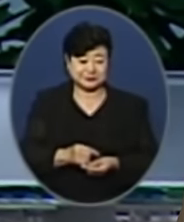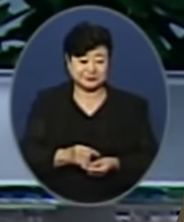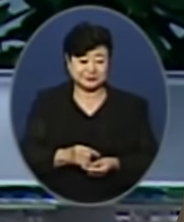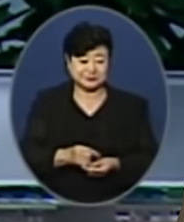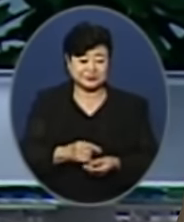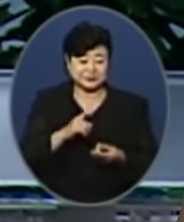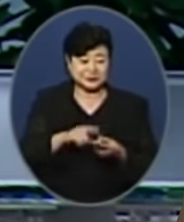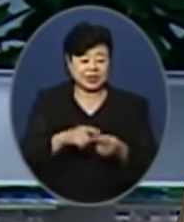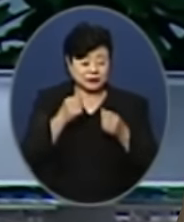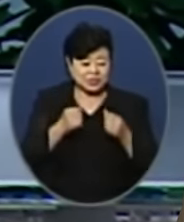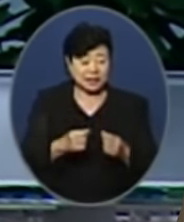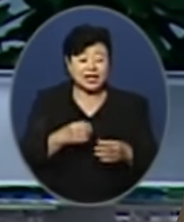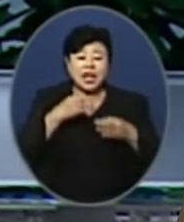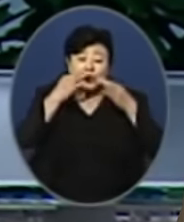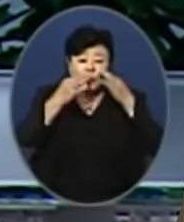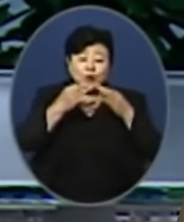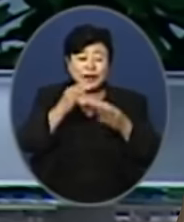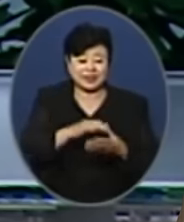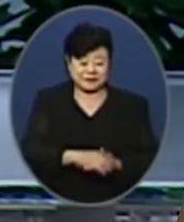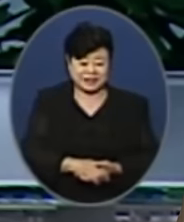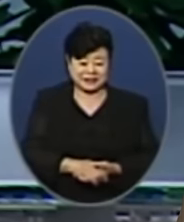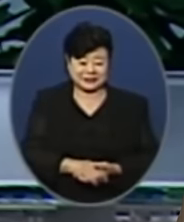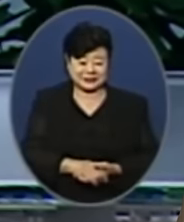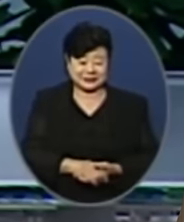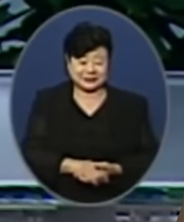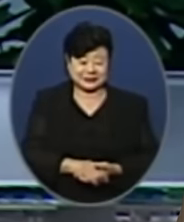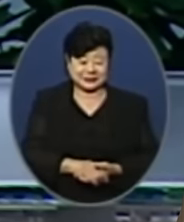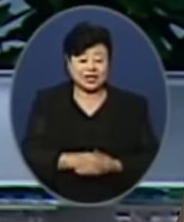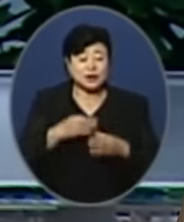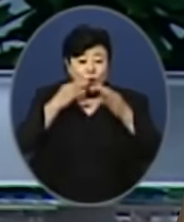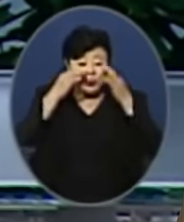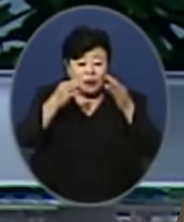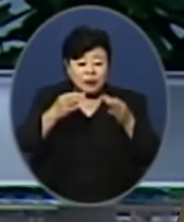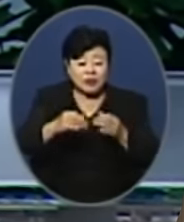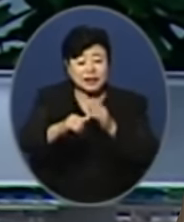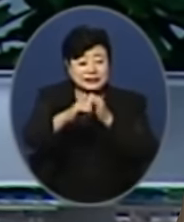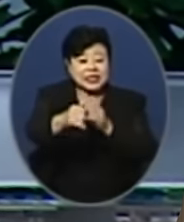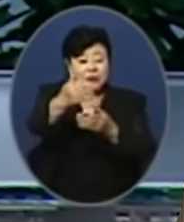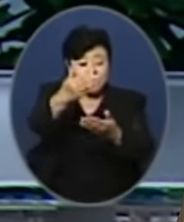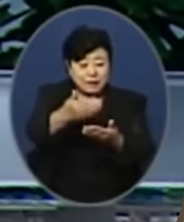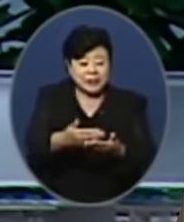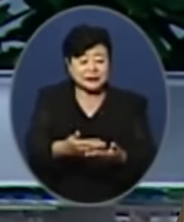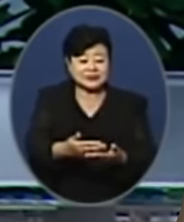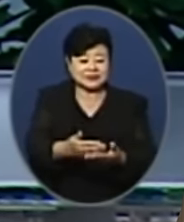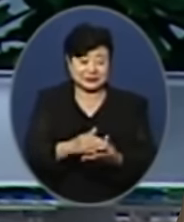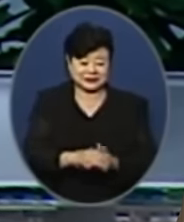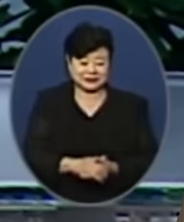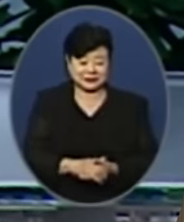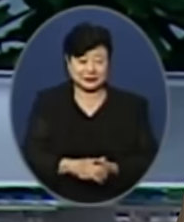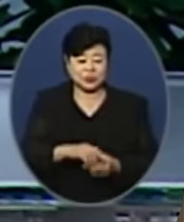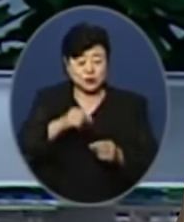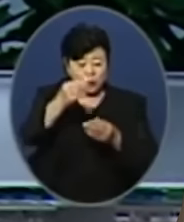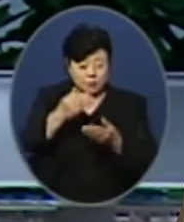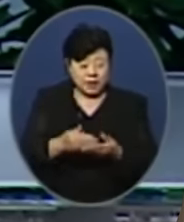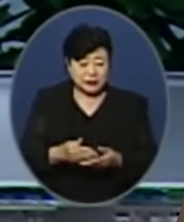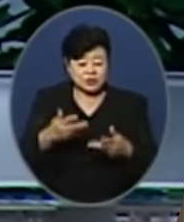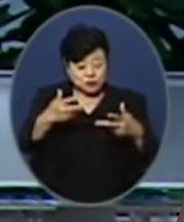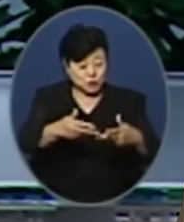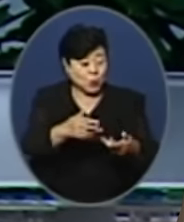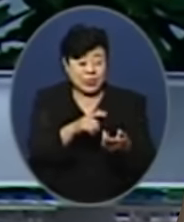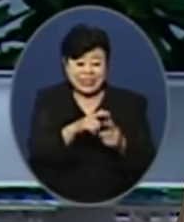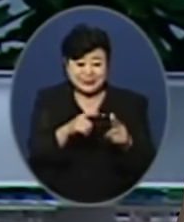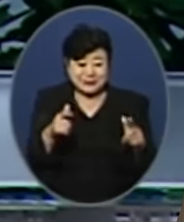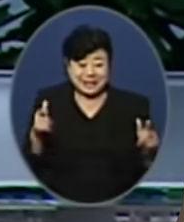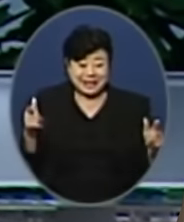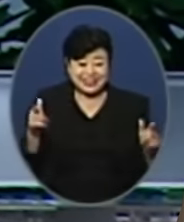살도록 반드시 노력을 해야 되는 것입니다. 그 노력은 상급을 받는 노력이지 구원을 받는 조건은 아닌